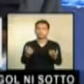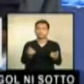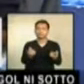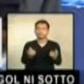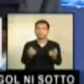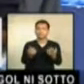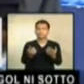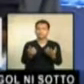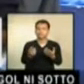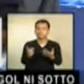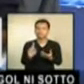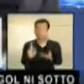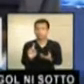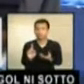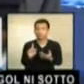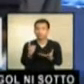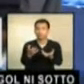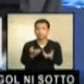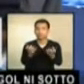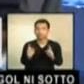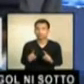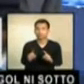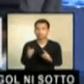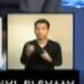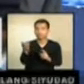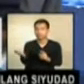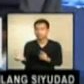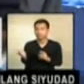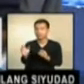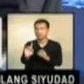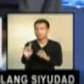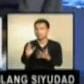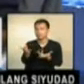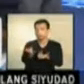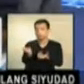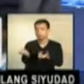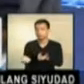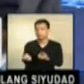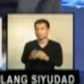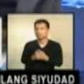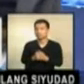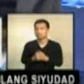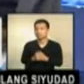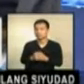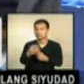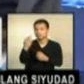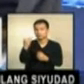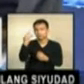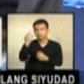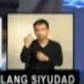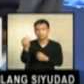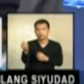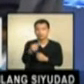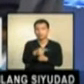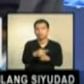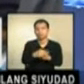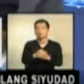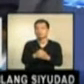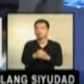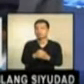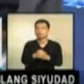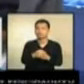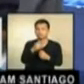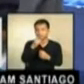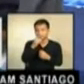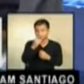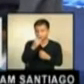ang gusto kong mangyari, magagaling sa inyo? Ano ang dahilan bukod sa, well, nasabi